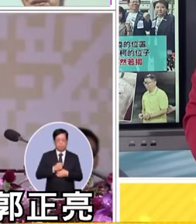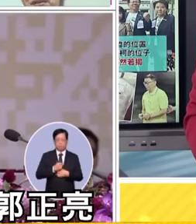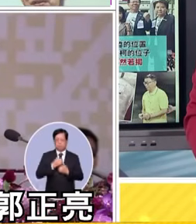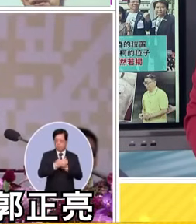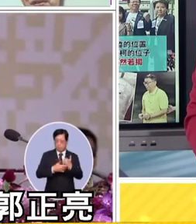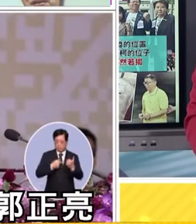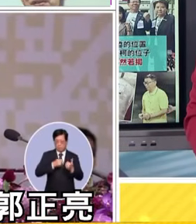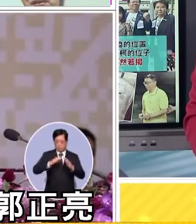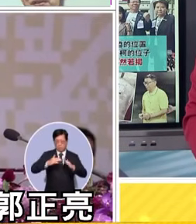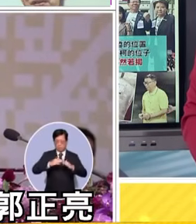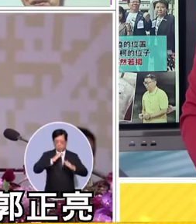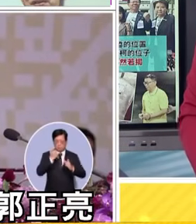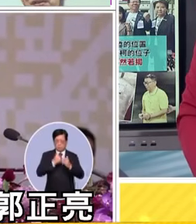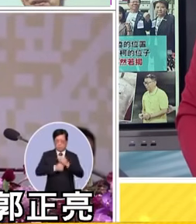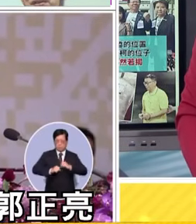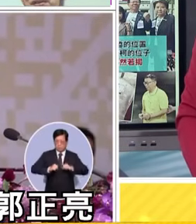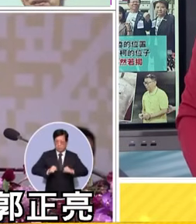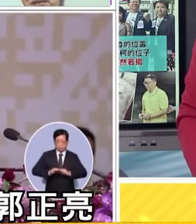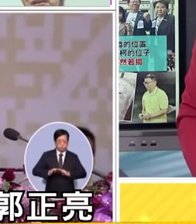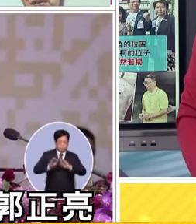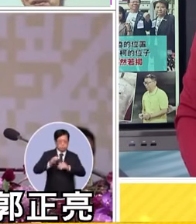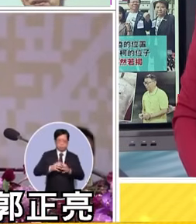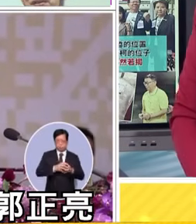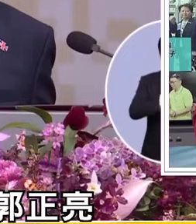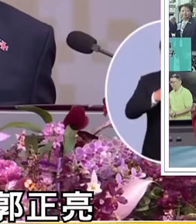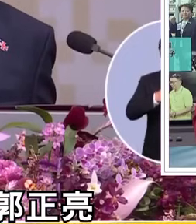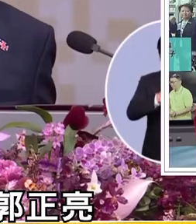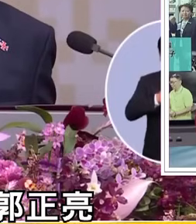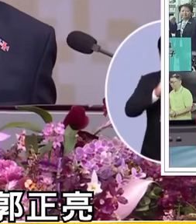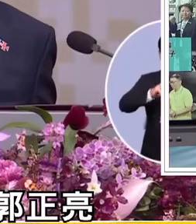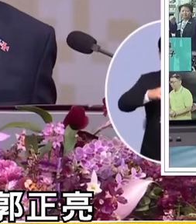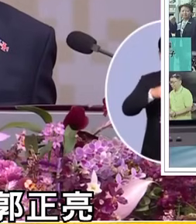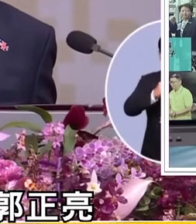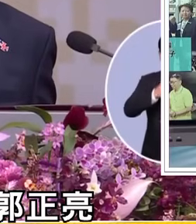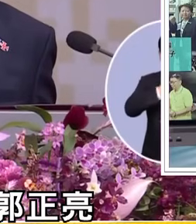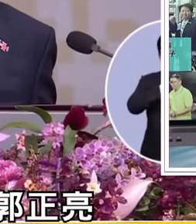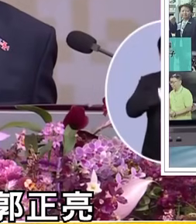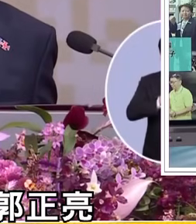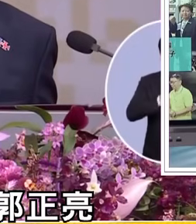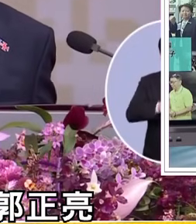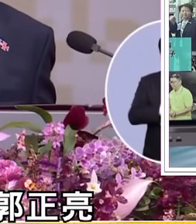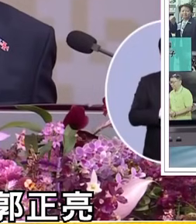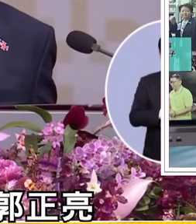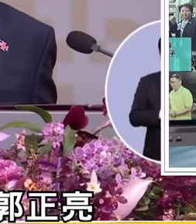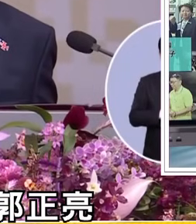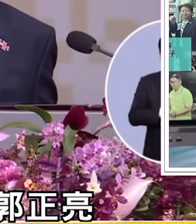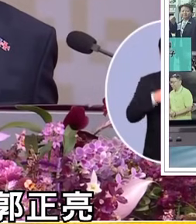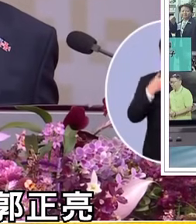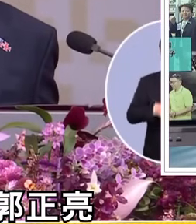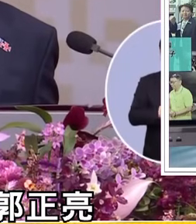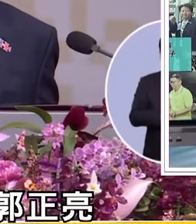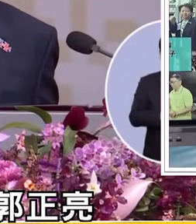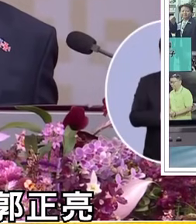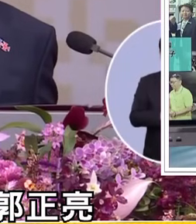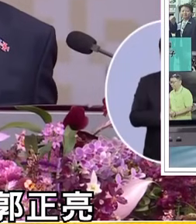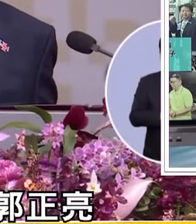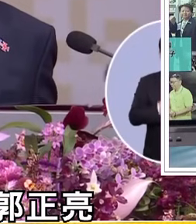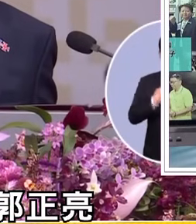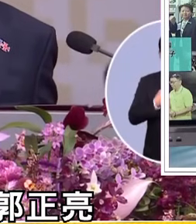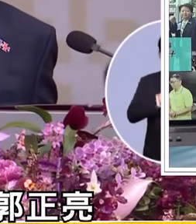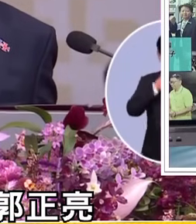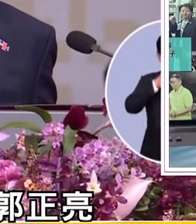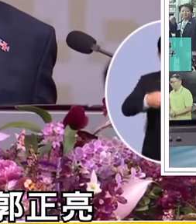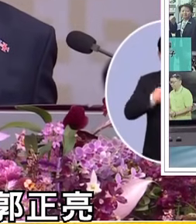主国家这样干的？所以我是觉得他这个就是不堪细看、啊、你知道吧？都只有口号式的、